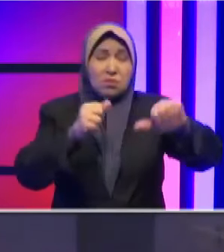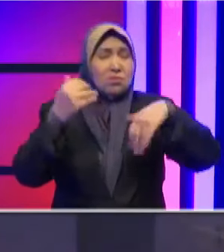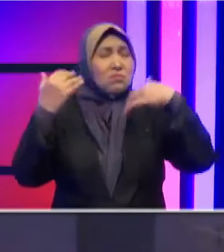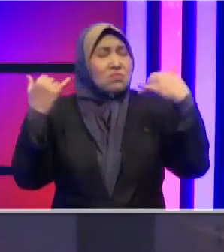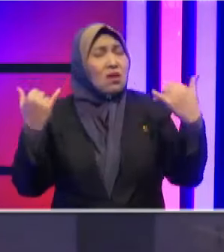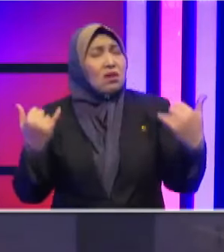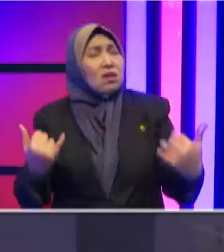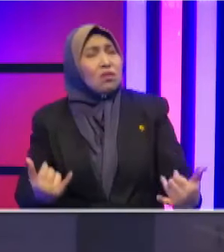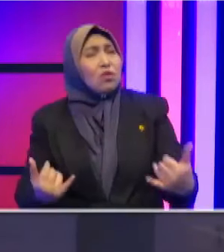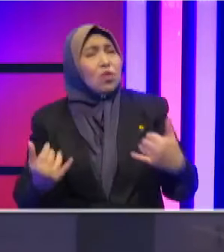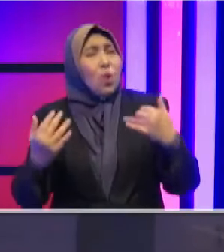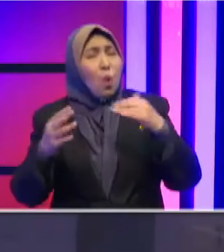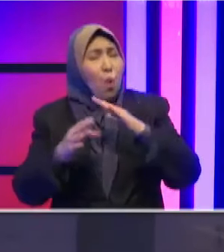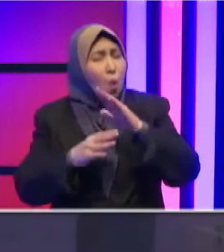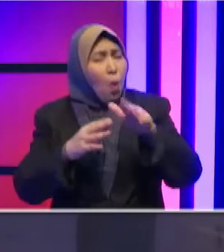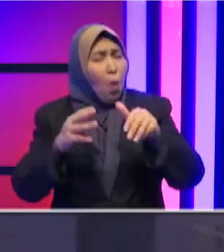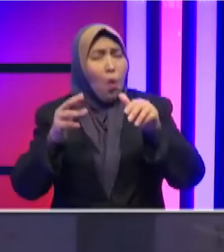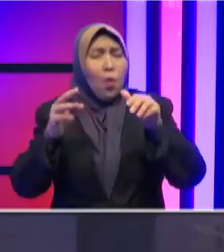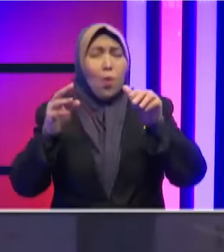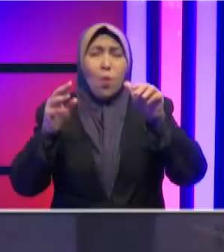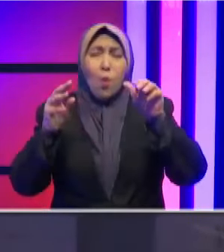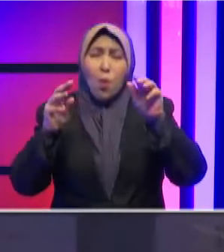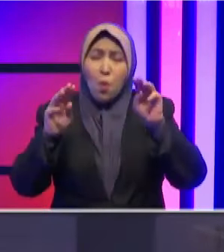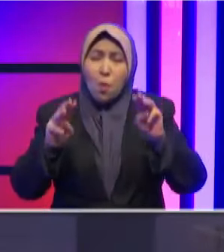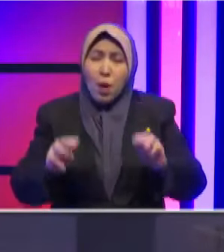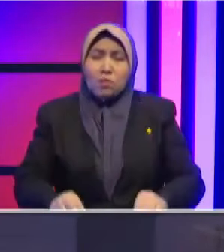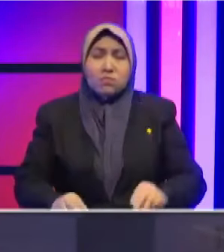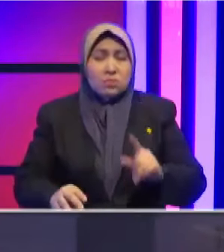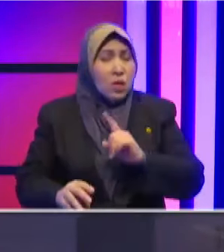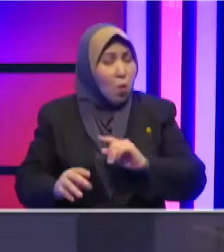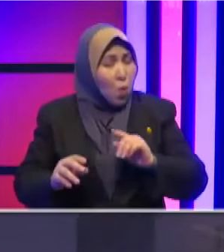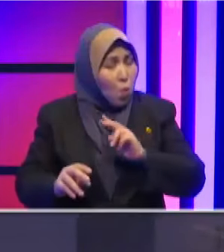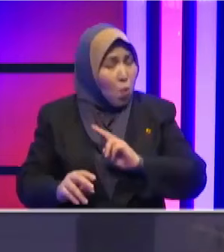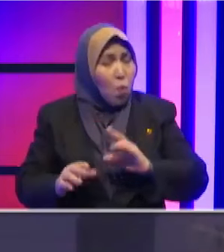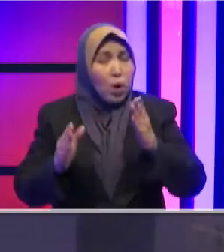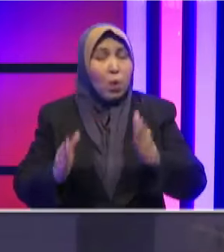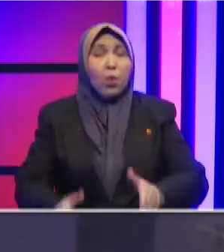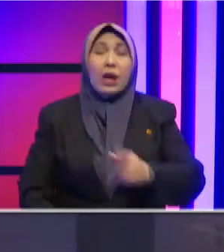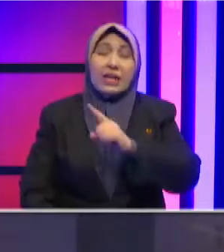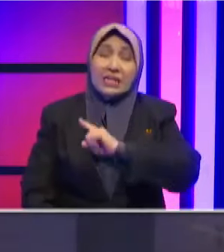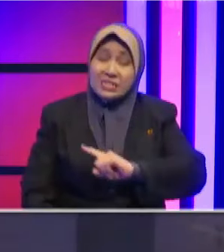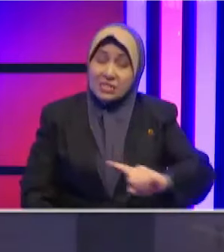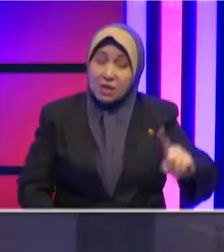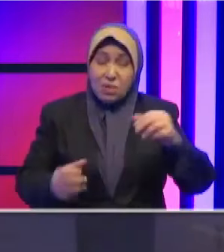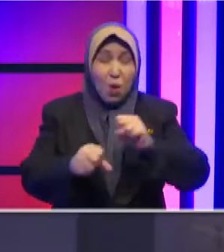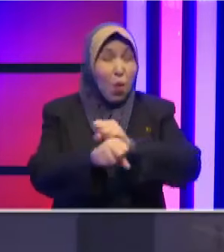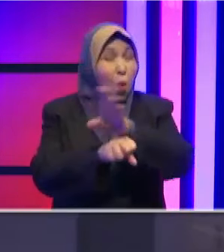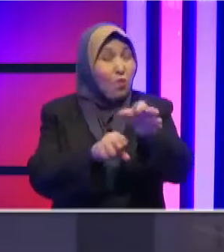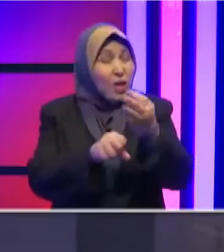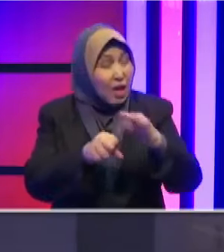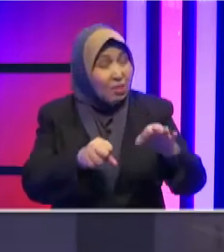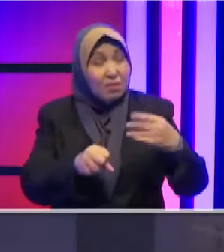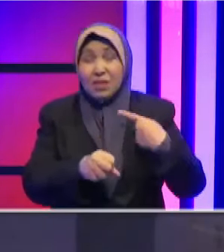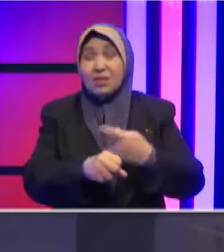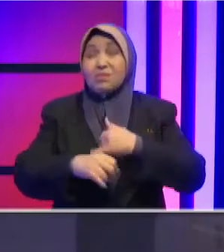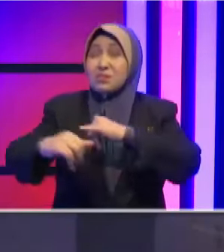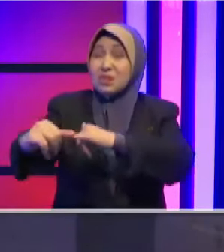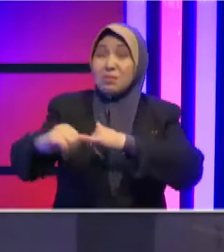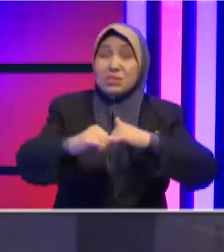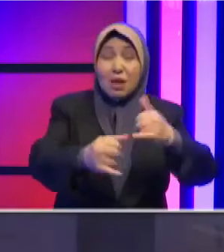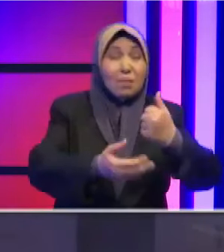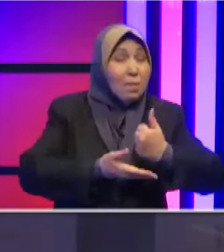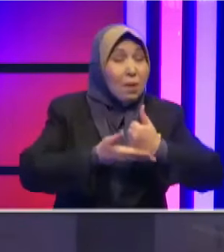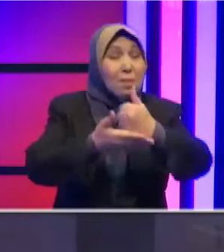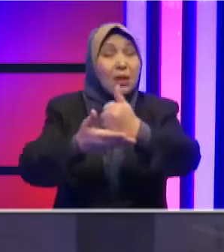Islam pada hari ini penuh dengan musim masih ada lagi covert nineteen jadi kita kena saling membantu itu salah